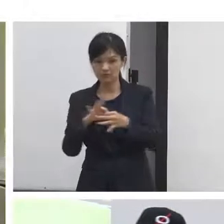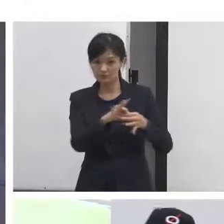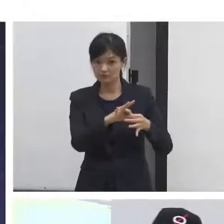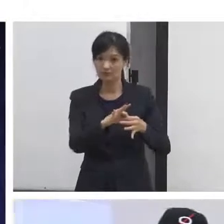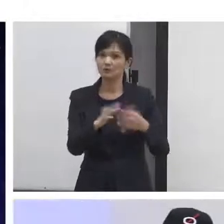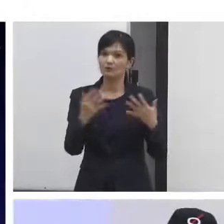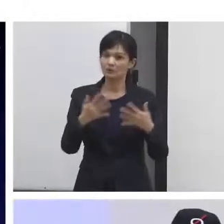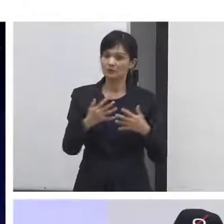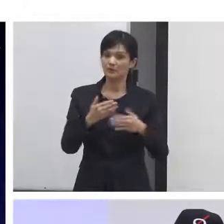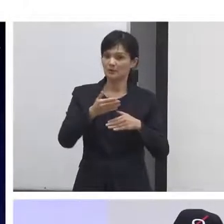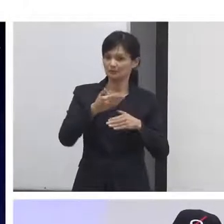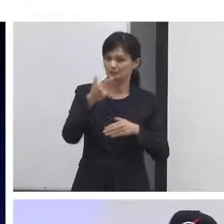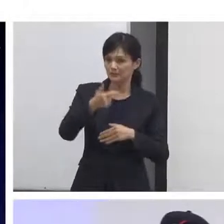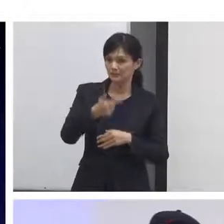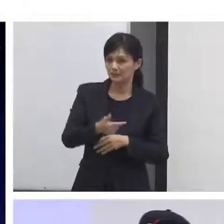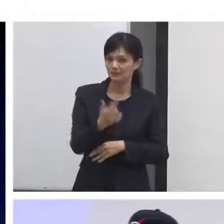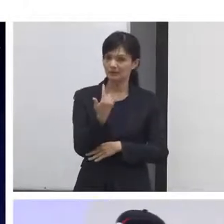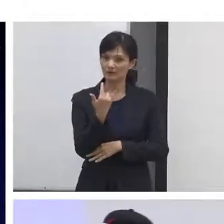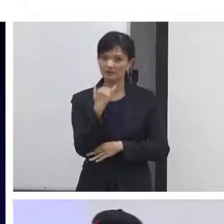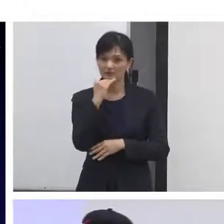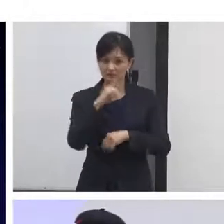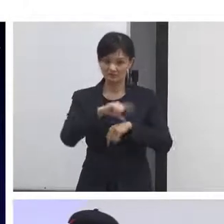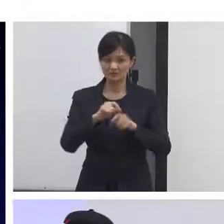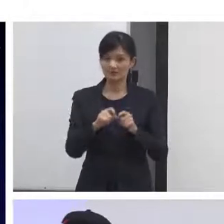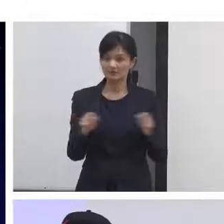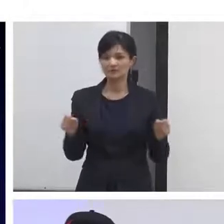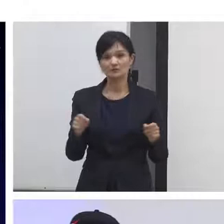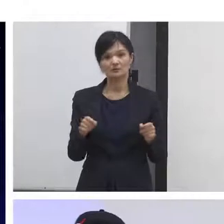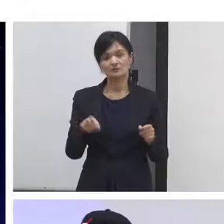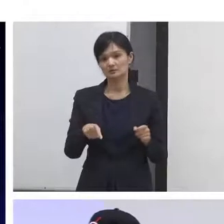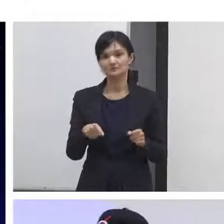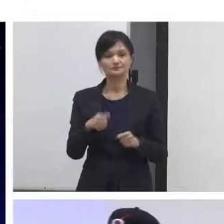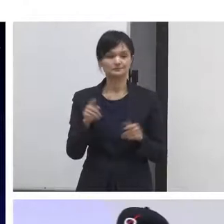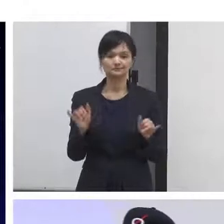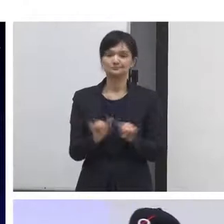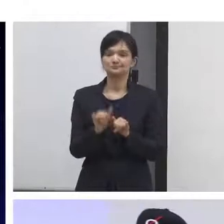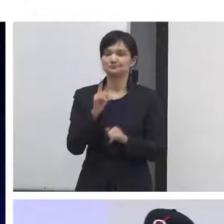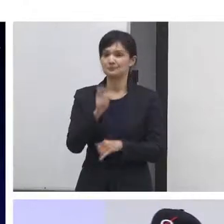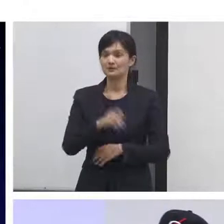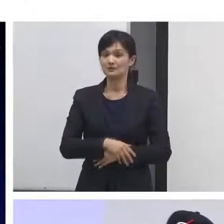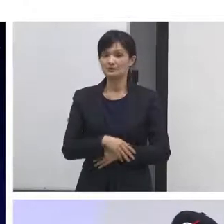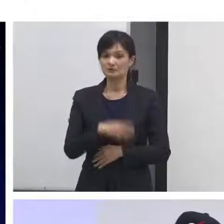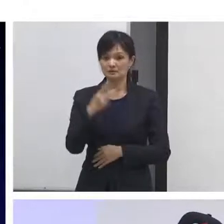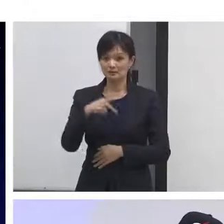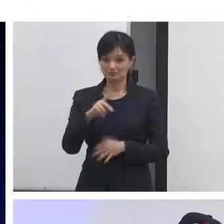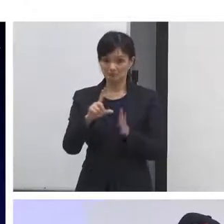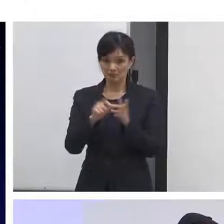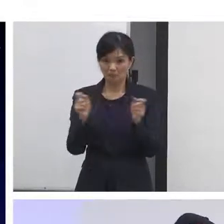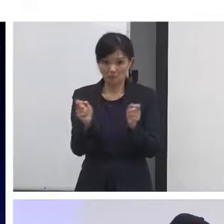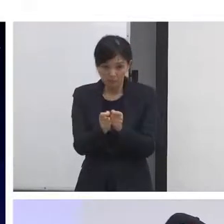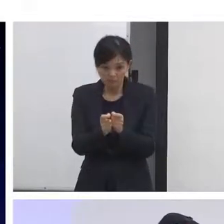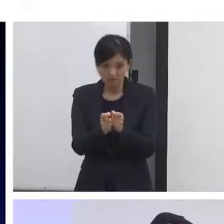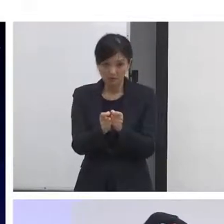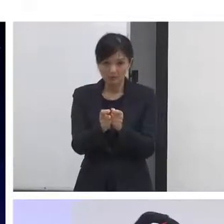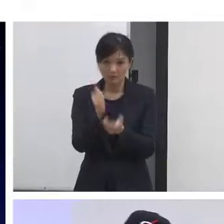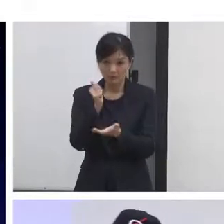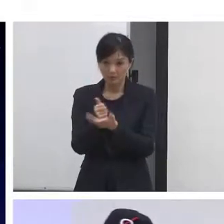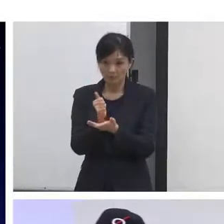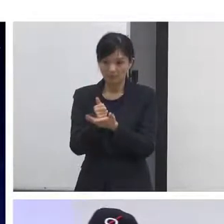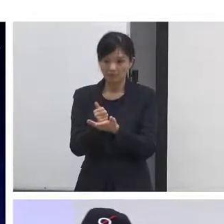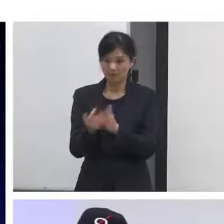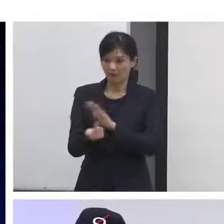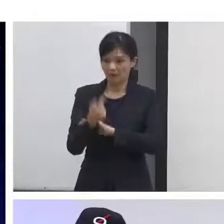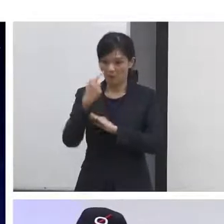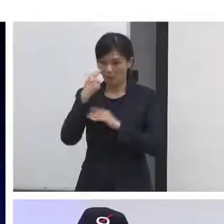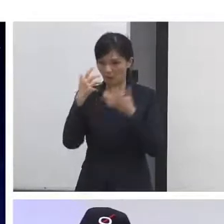方，这是一个很麻烦的地方。然后再来就是短期的亮点会大于长期的发展。刚刚提到，